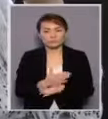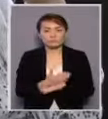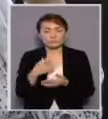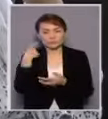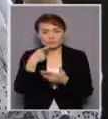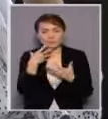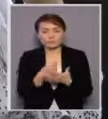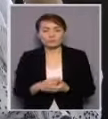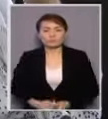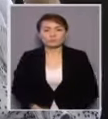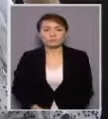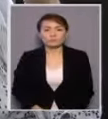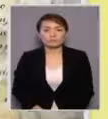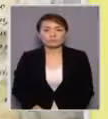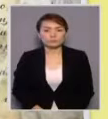личным вопросам